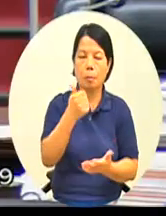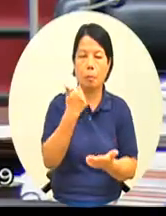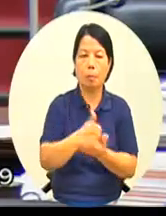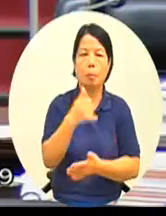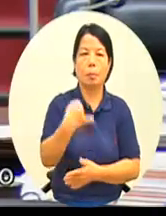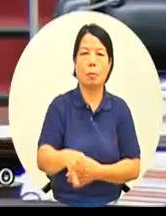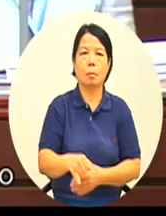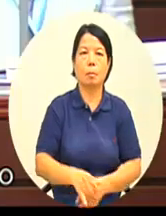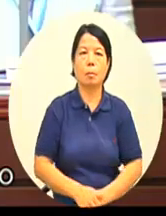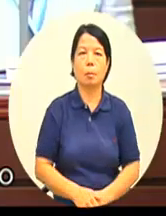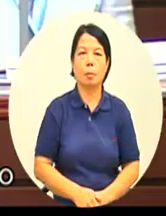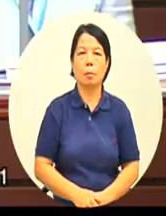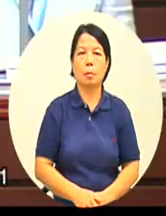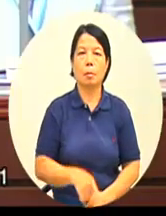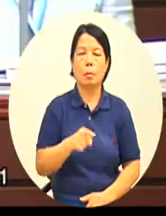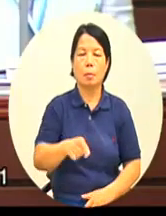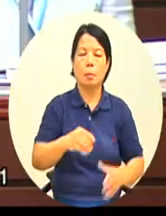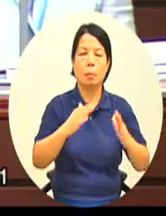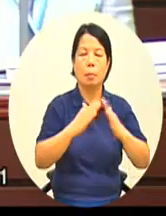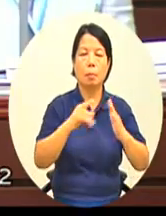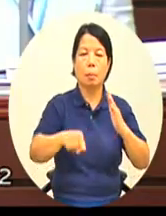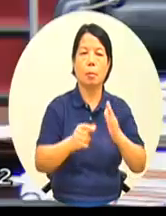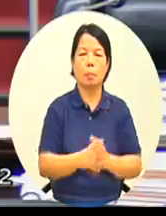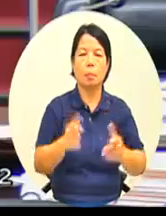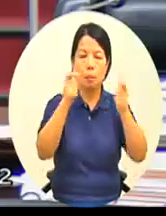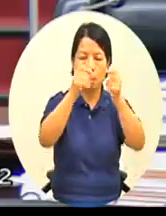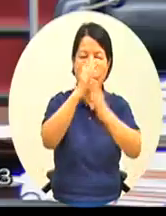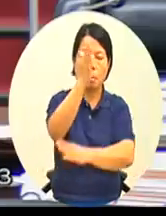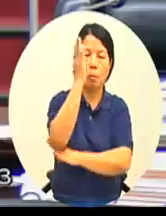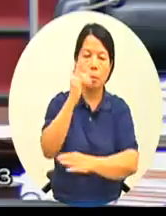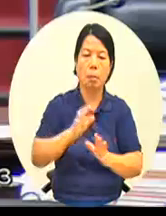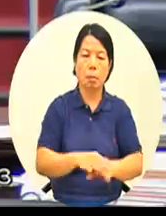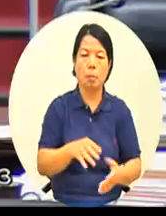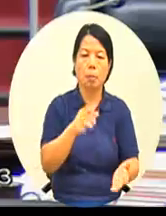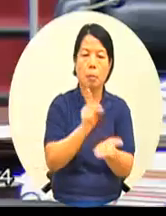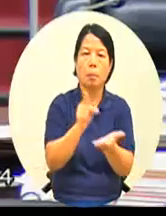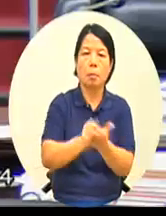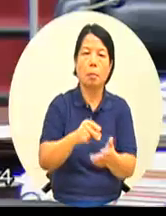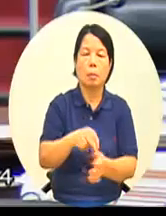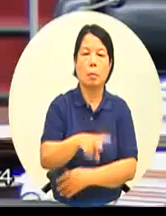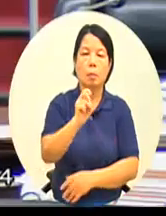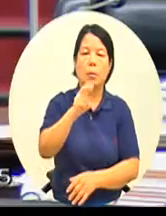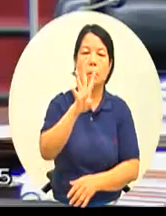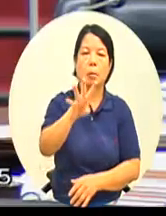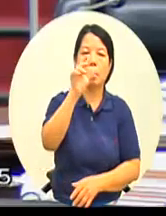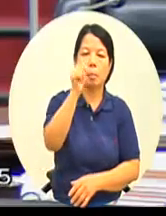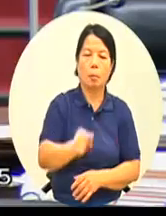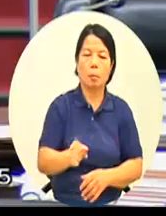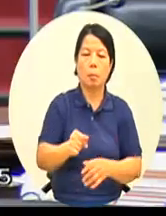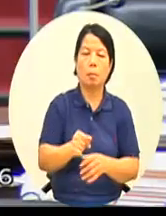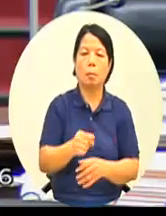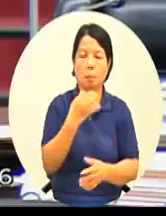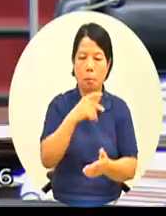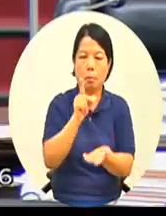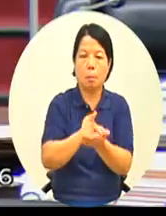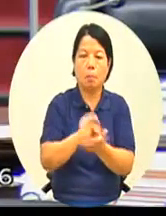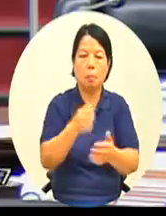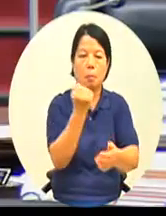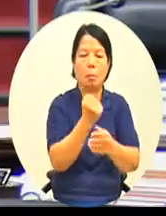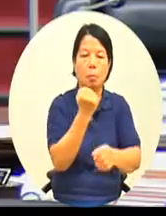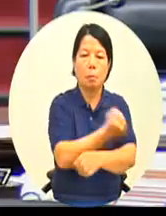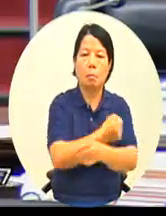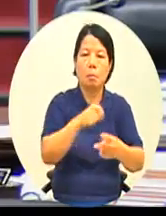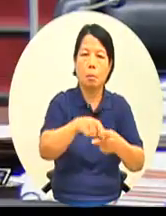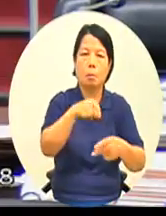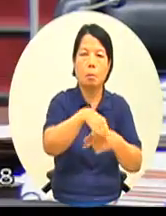因为 也就是说，高雄市政府可以欠24.2亿这么高的缺额， 然后呢，只